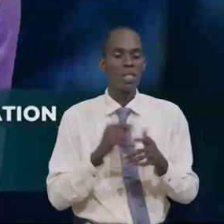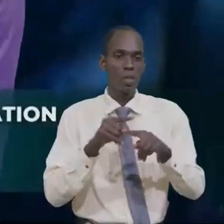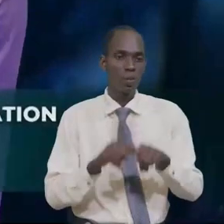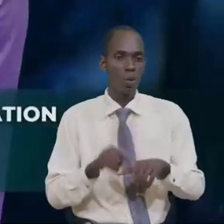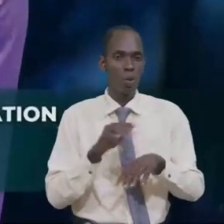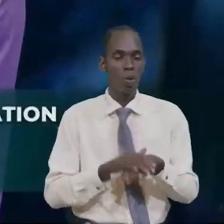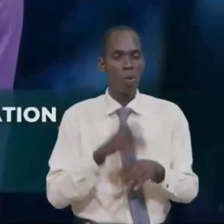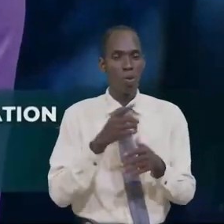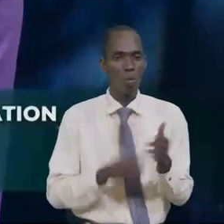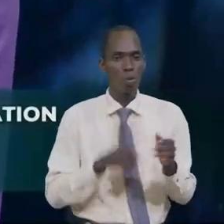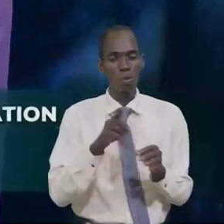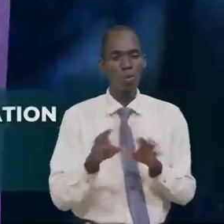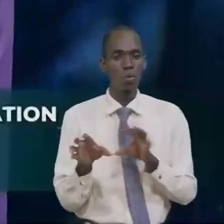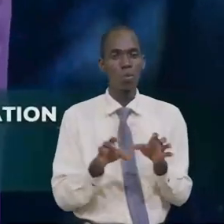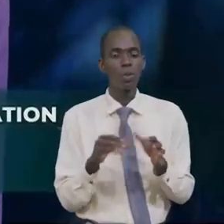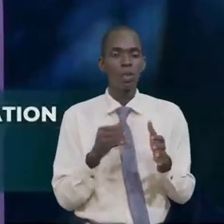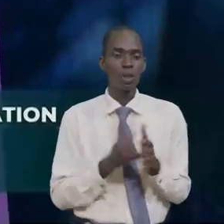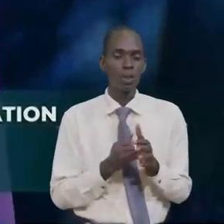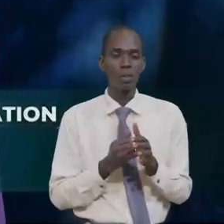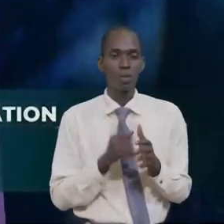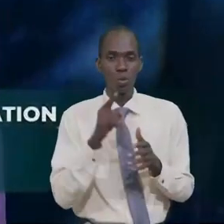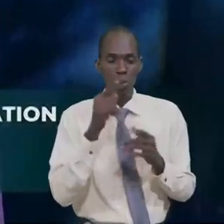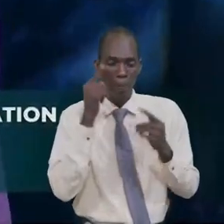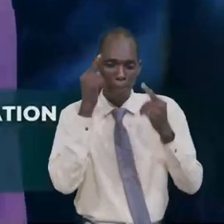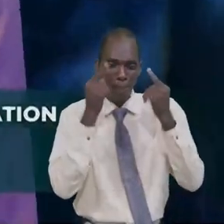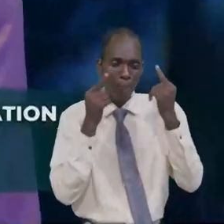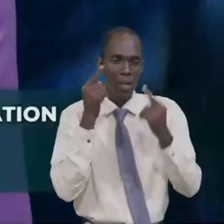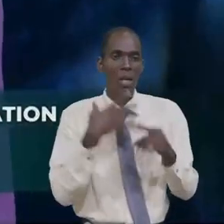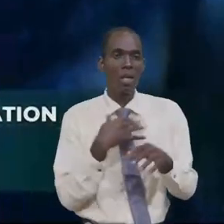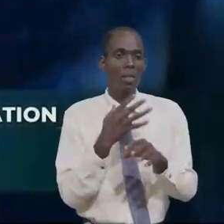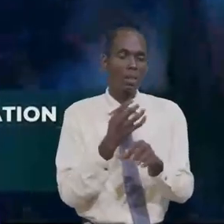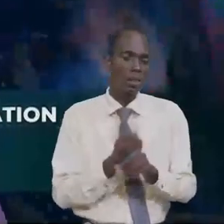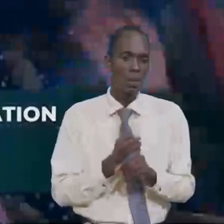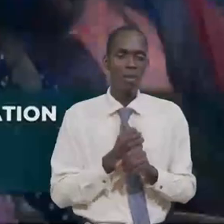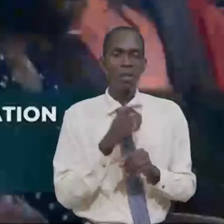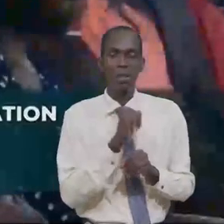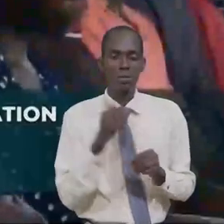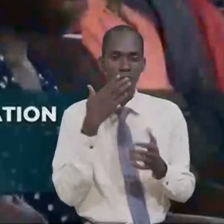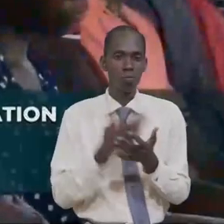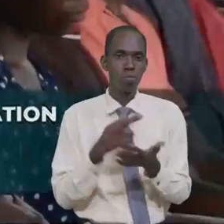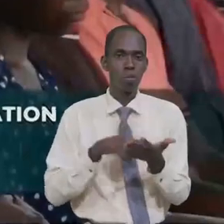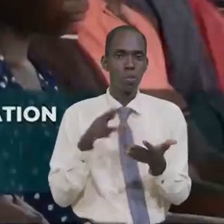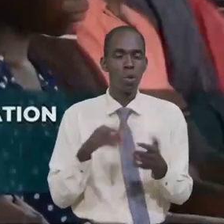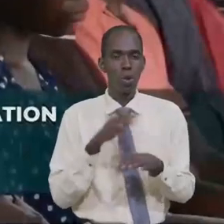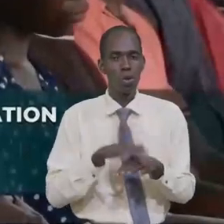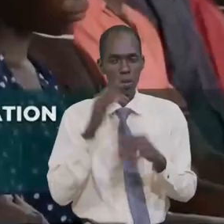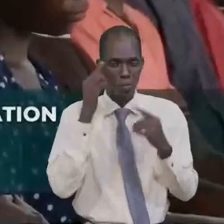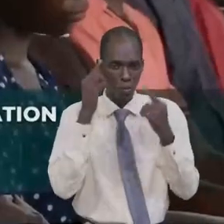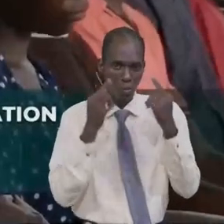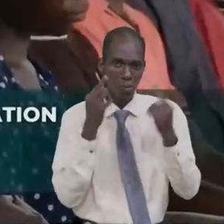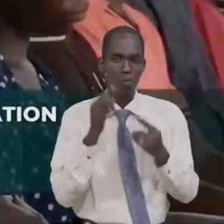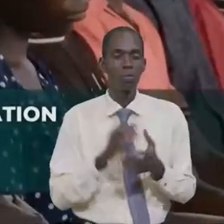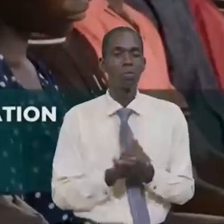méditer et tu as des ressources de ta méditation pour pratiquer en agissant en agissant